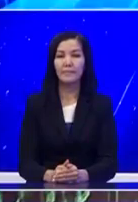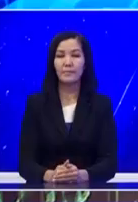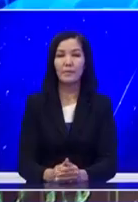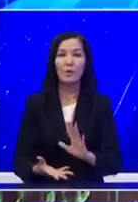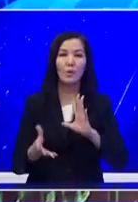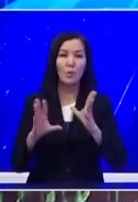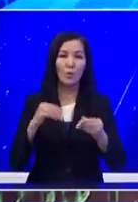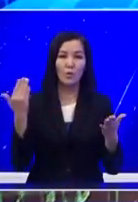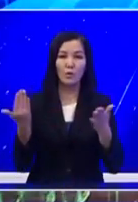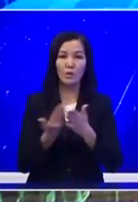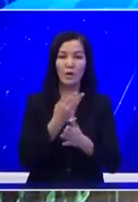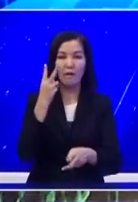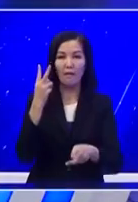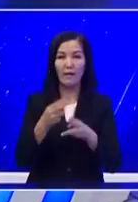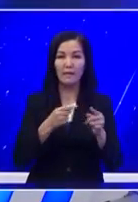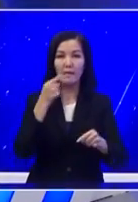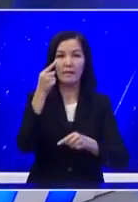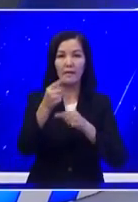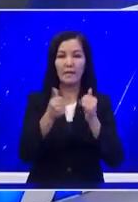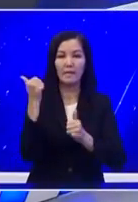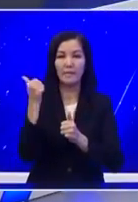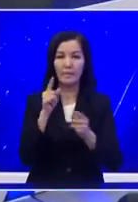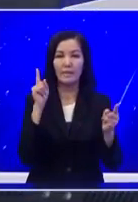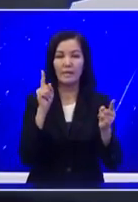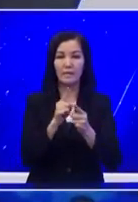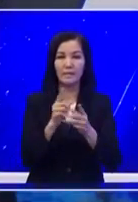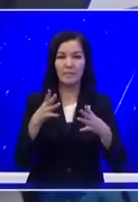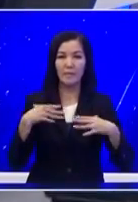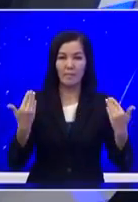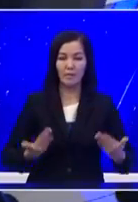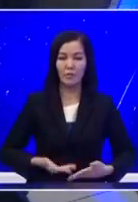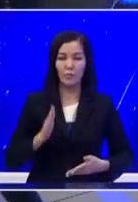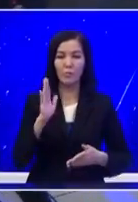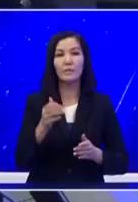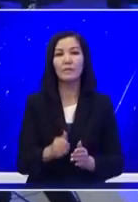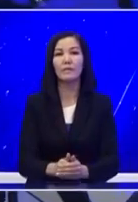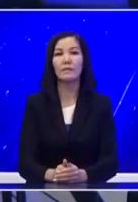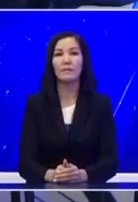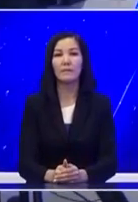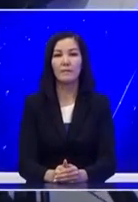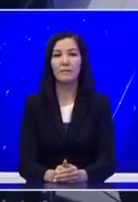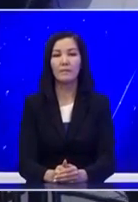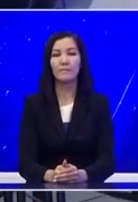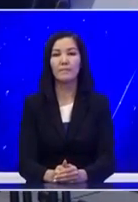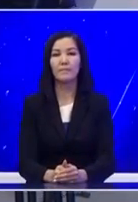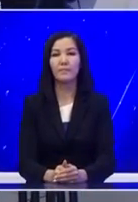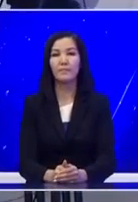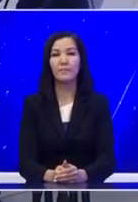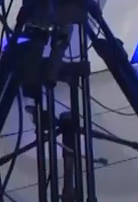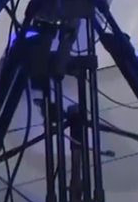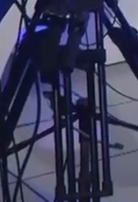Қадірменді көрермен, бүгінге айтар ақпараттар тізбегі осындай болды. Дүйсенбіде амандықпен қауышайық. Сау болыңыздар.